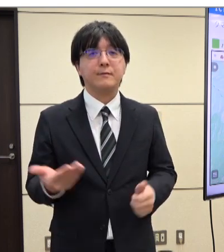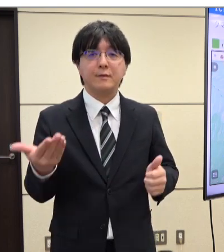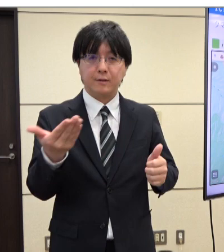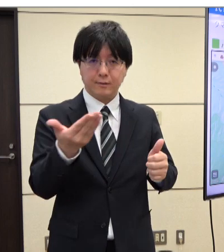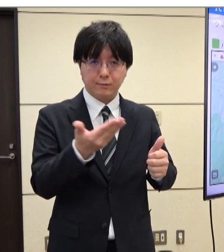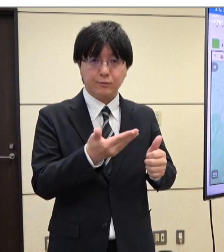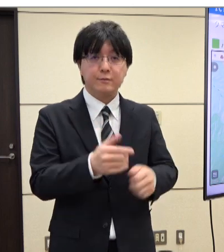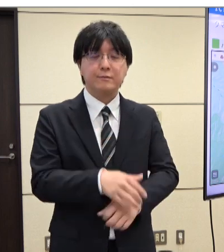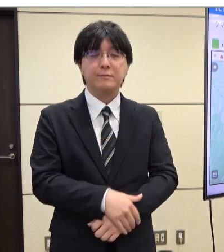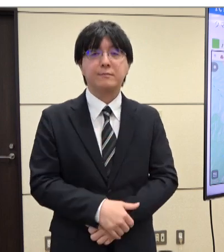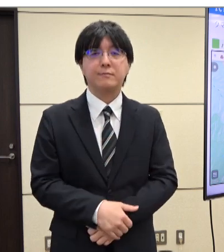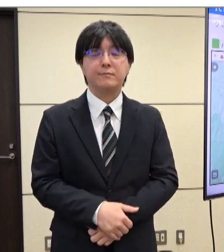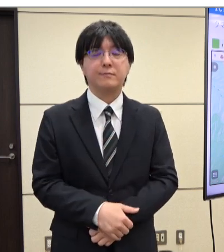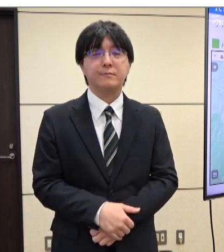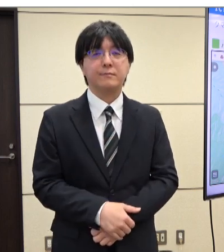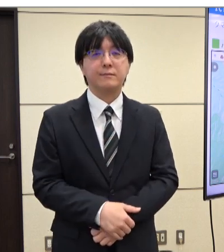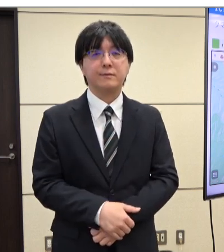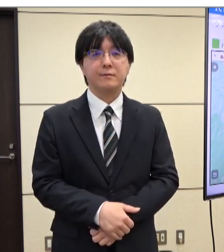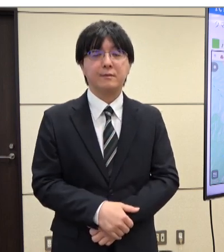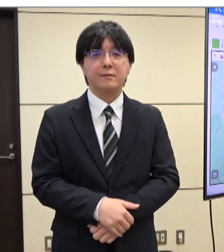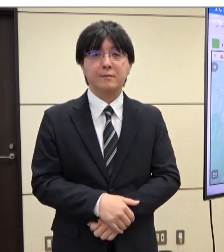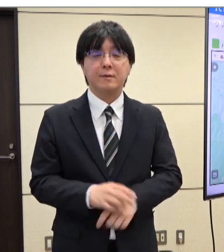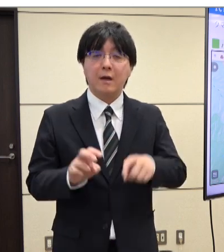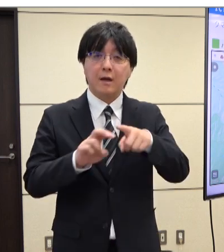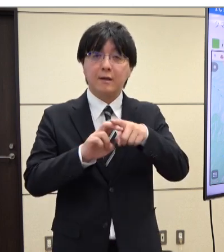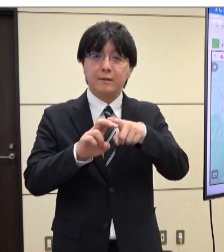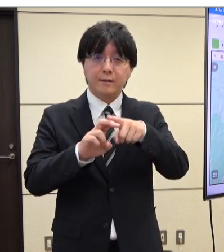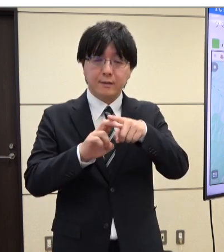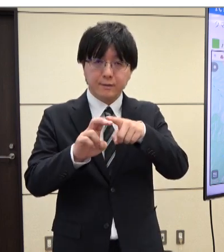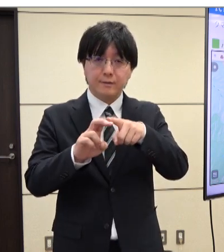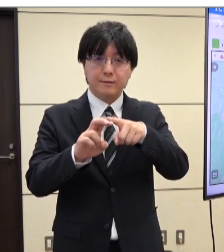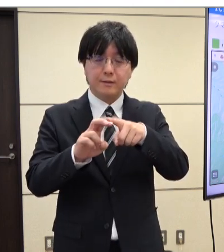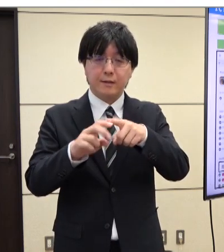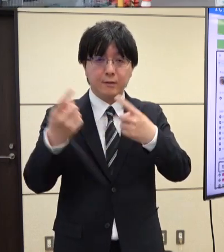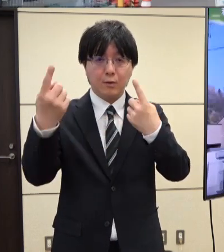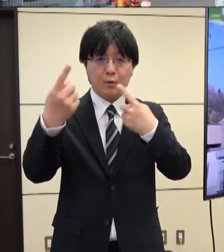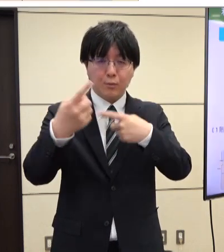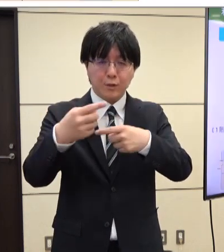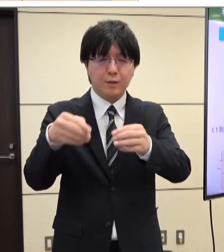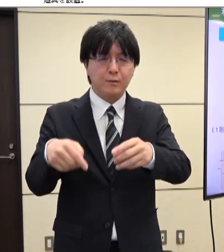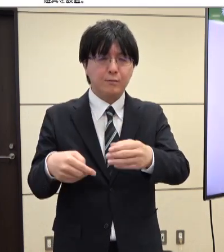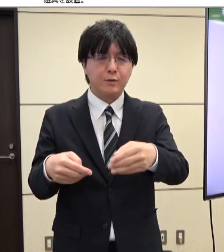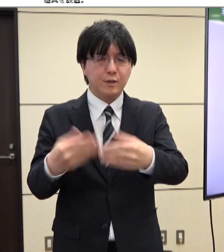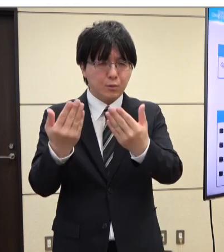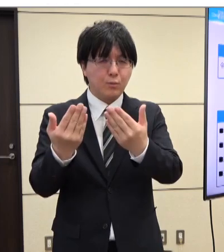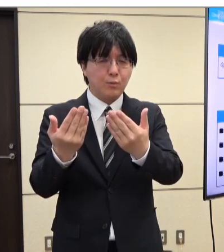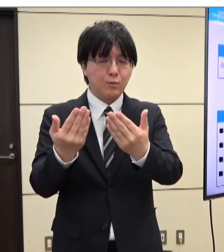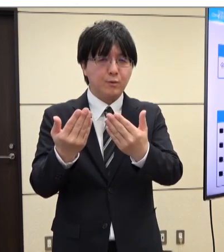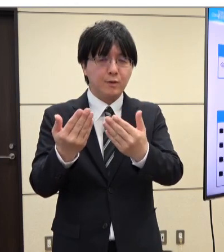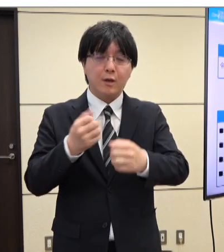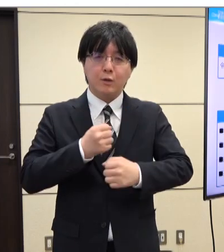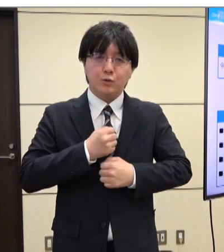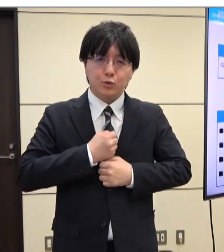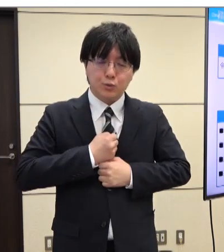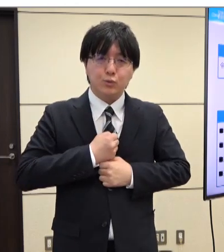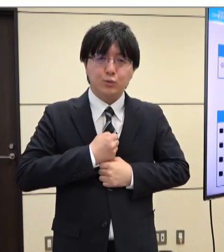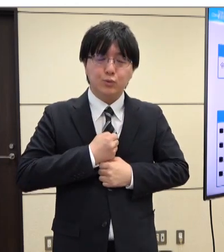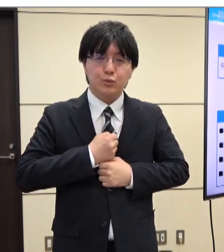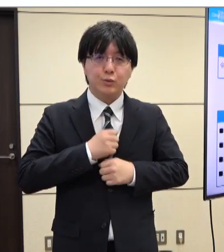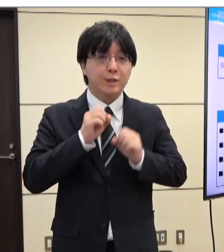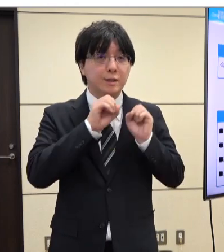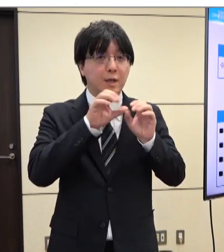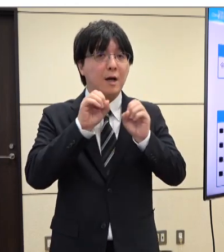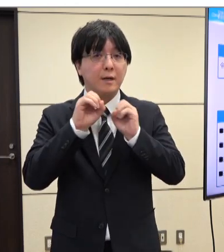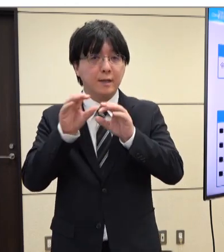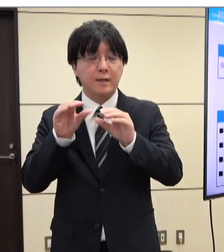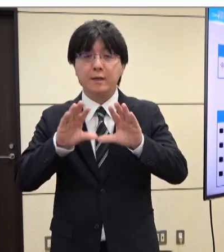民友新聞の鈴木です、 はい、 飯坂線の踏切の事故から1年ということですけども、はい、注意喚起とかソフト面の対策は